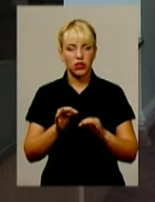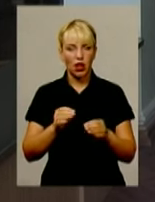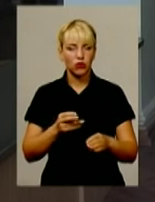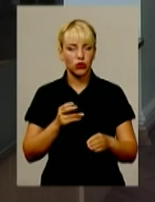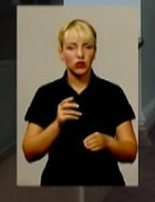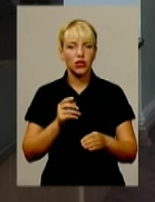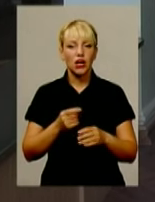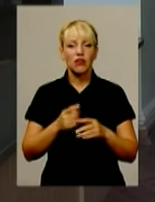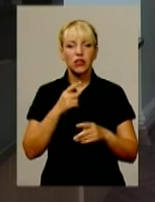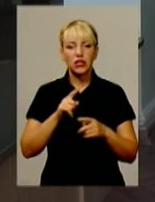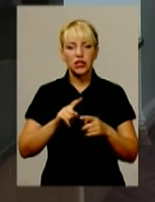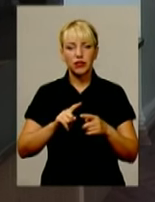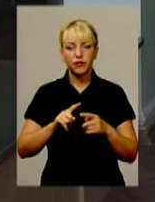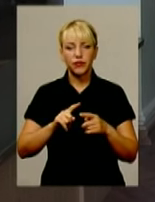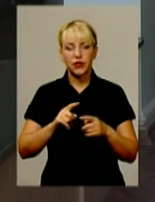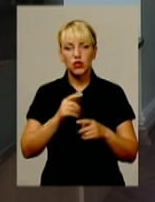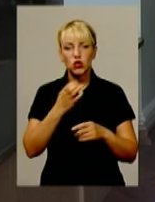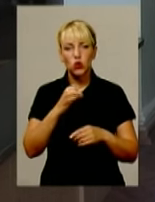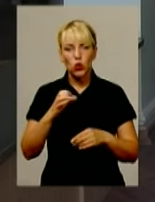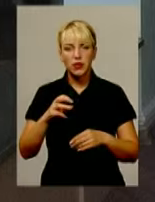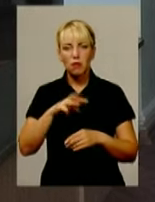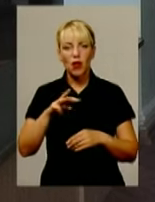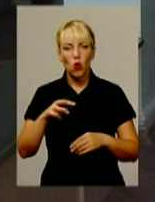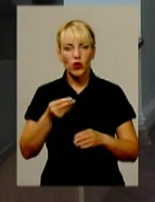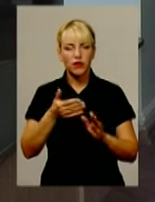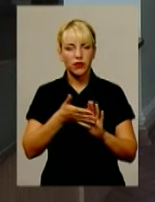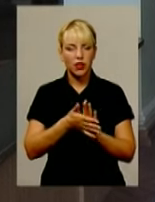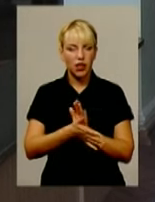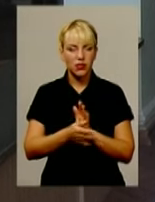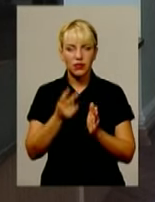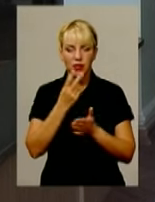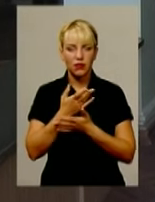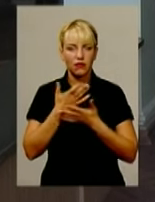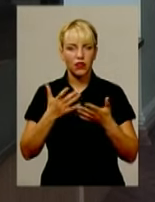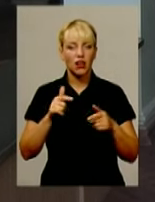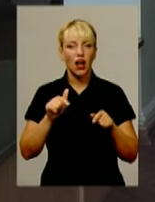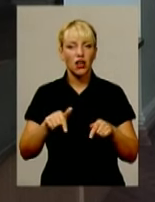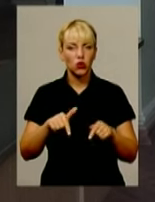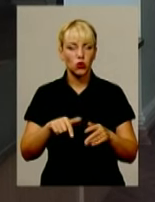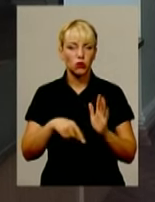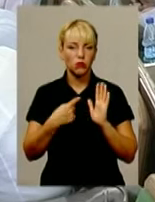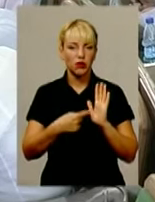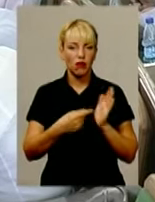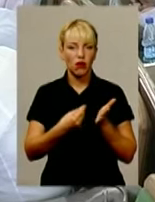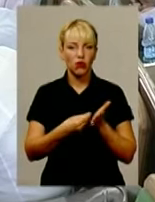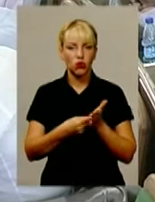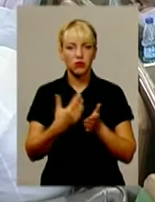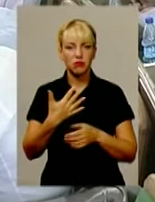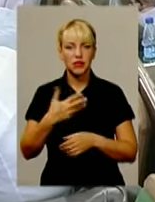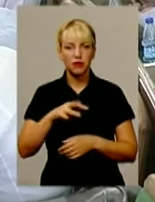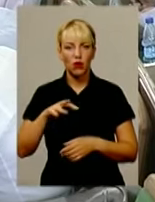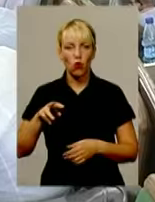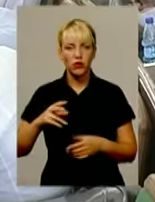Топяться сотні мільйонів, мільярди, і їх не видно. Тут ціна питання в межах 50 мільйонів. Загалом